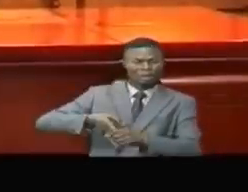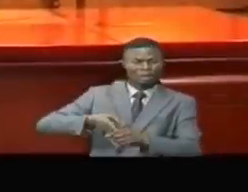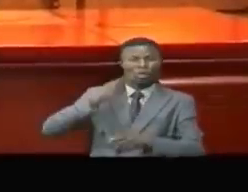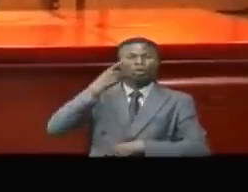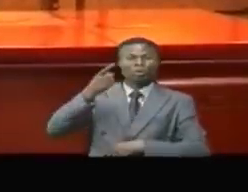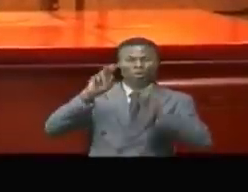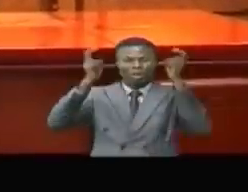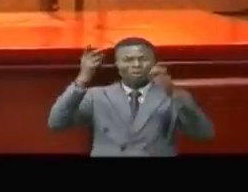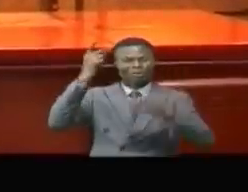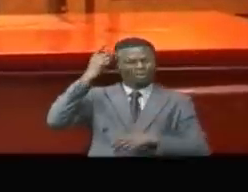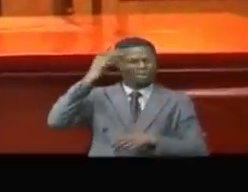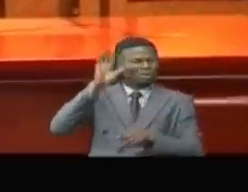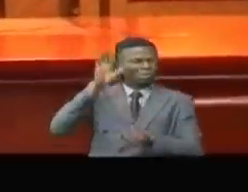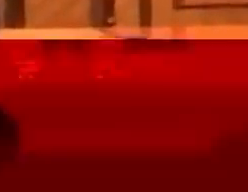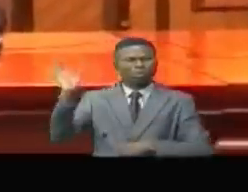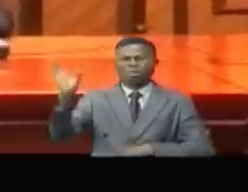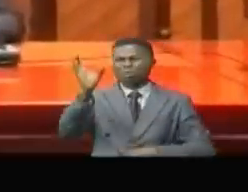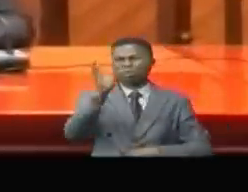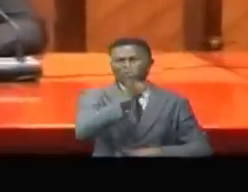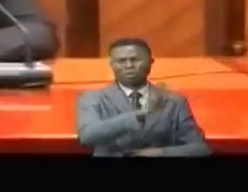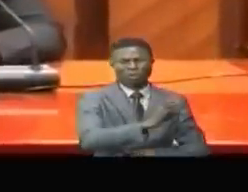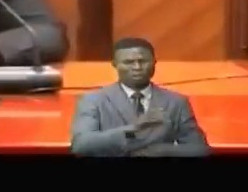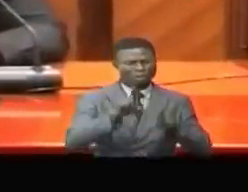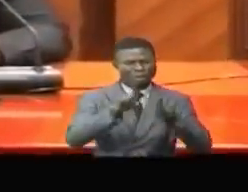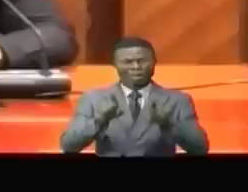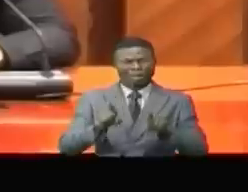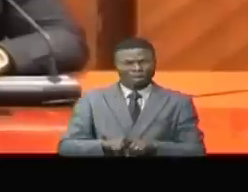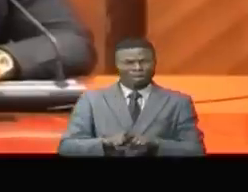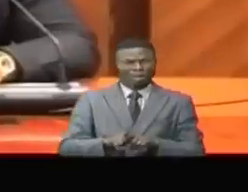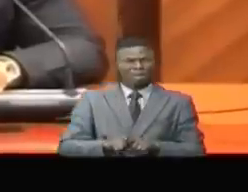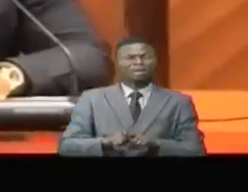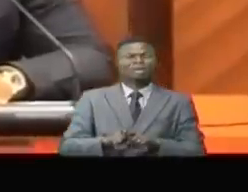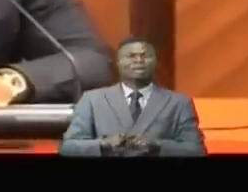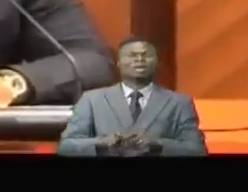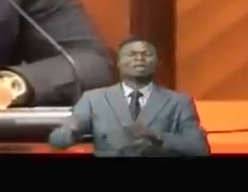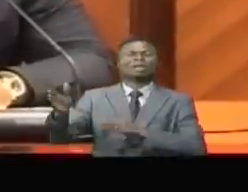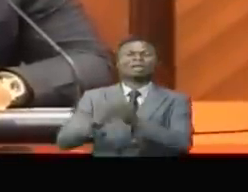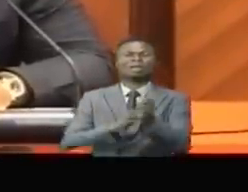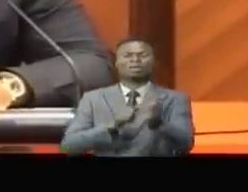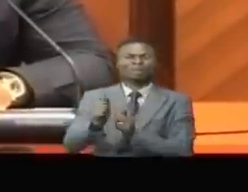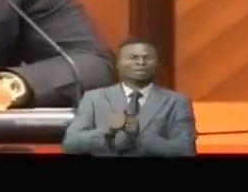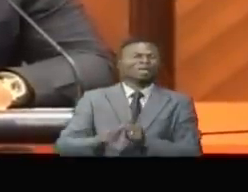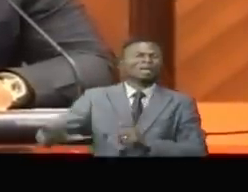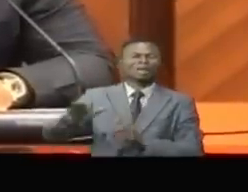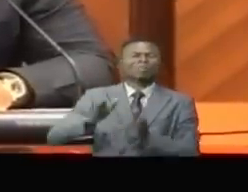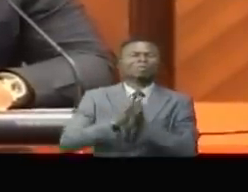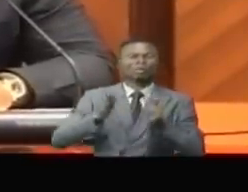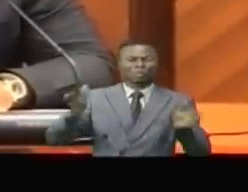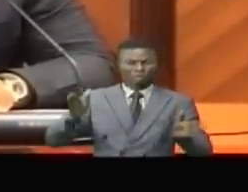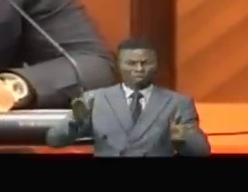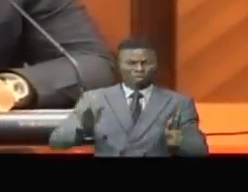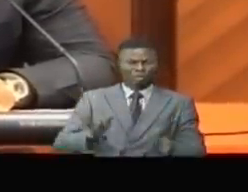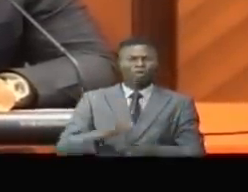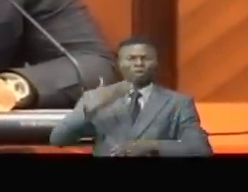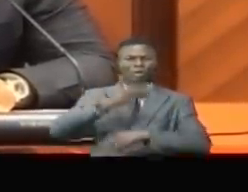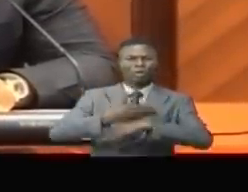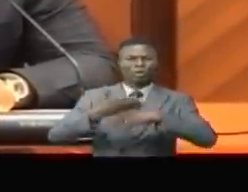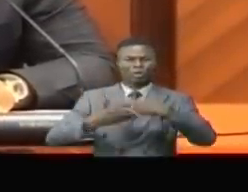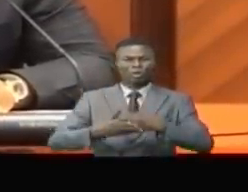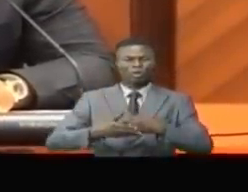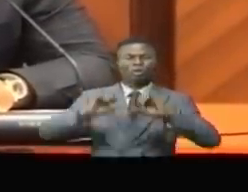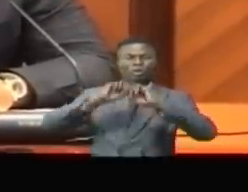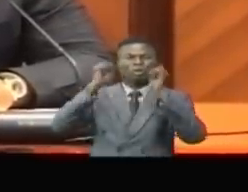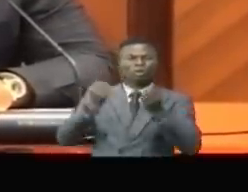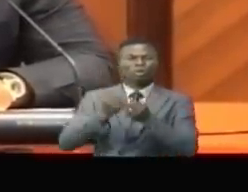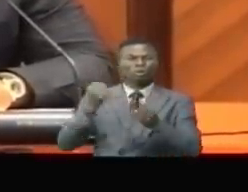dans la ville-province de Kinshasa et qui gagnent progressivement l'intérieur du pays. L'implantation de ces